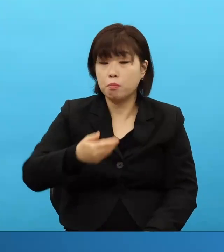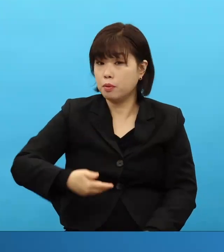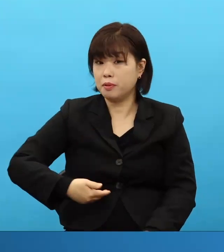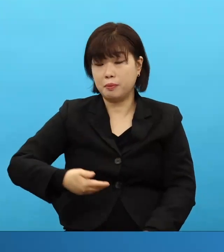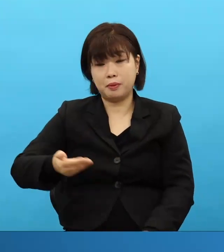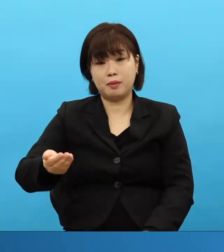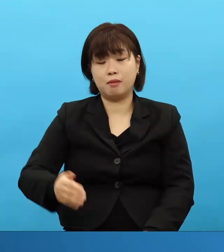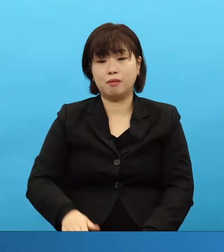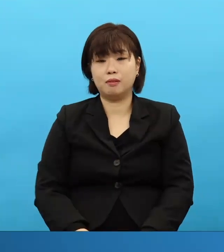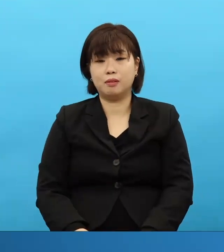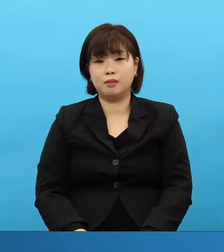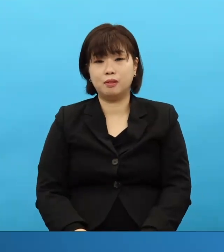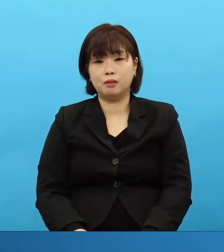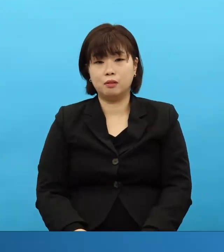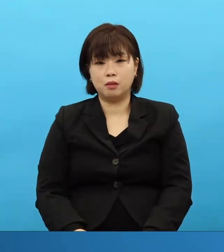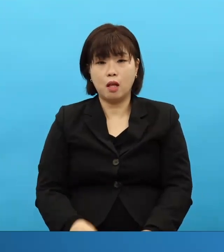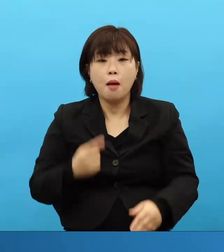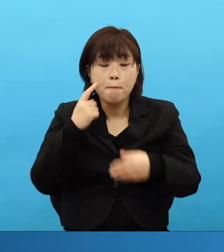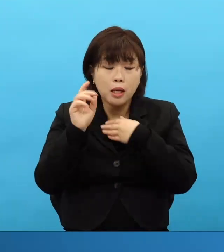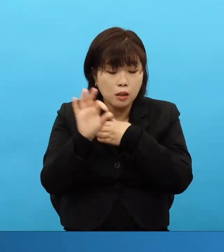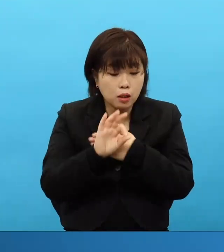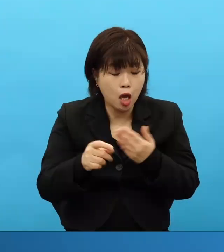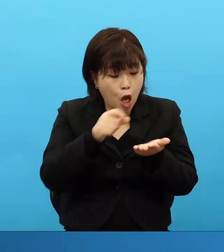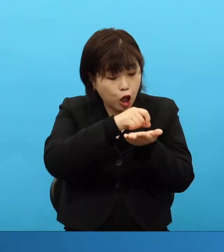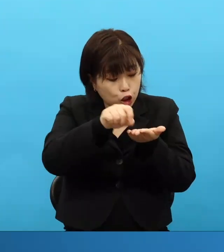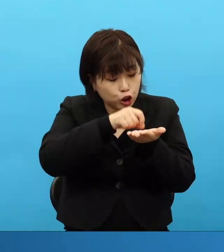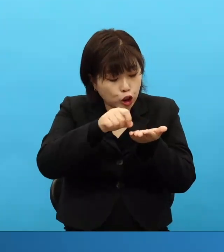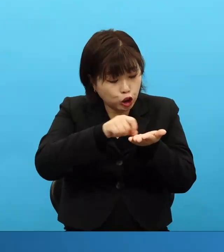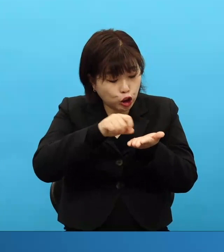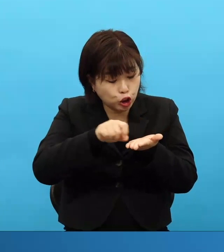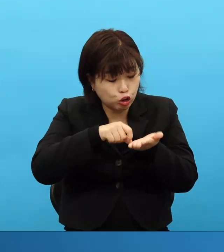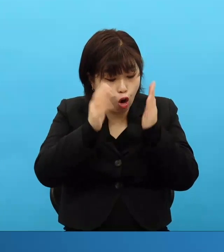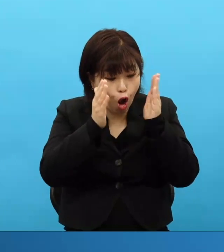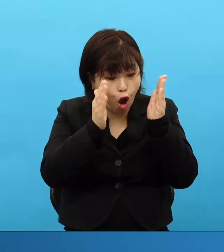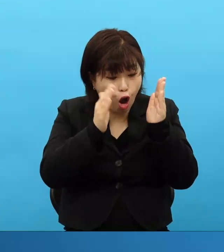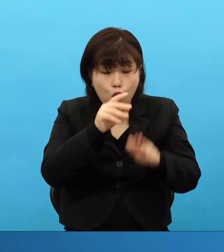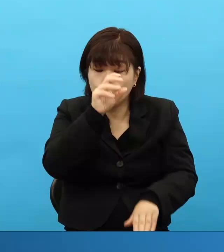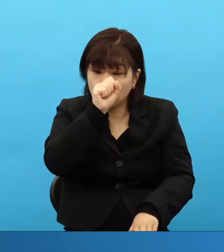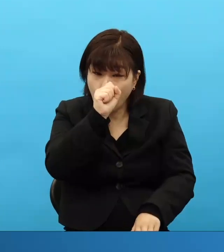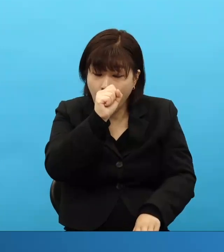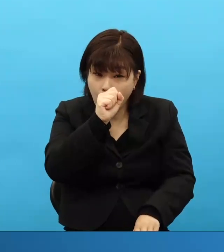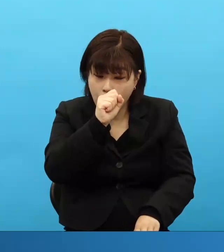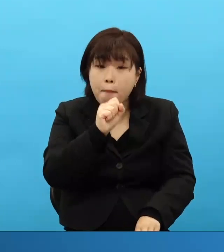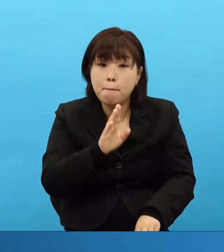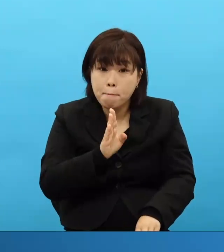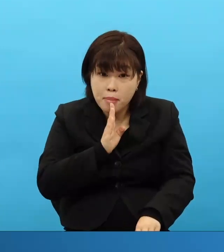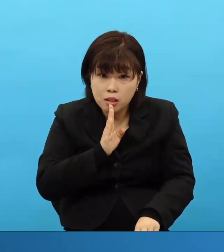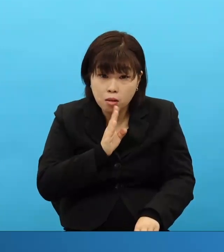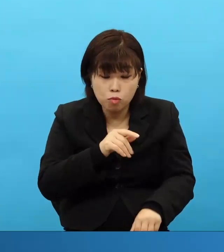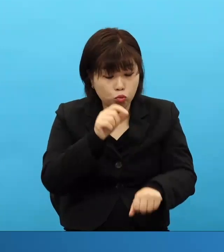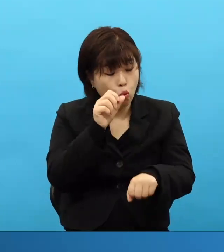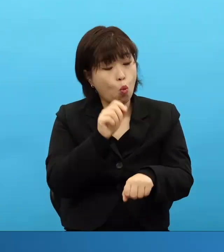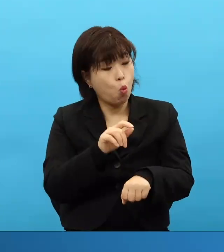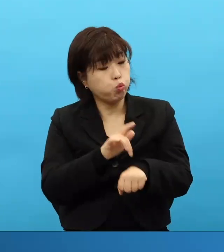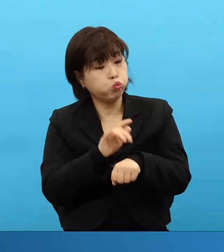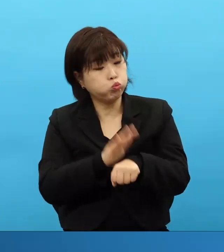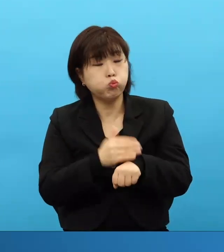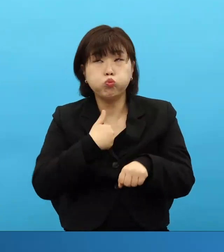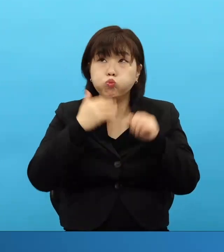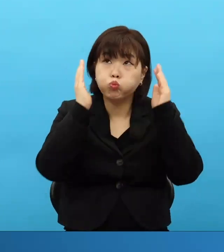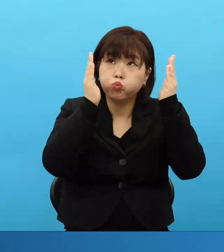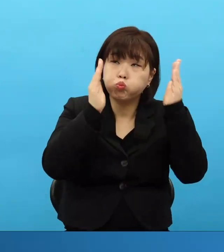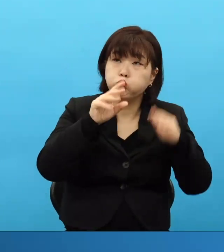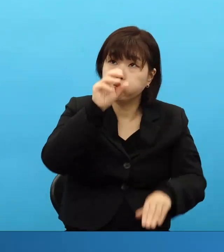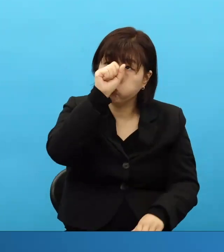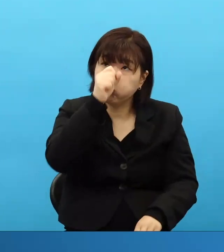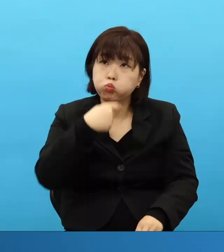types 글 of 공부가 studies. 잘 된다. 좋은 겁니다. And learning your school study as well, that's a good thing. 그는 모든 것의 기초니까요. That becomes a basis for 그러나 everything.